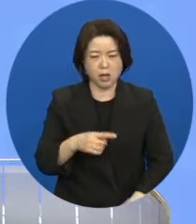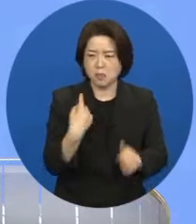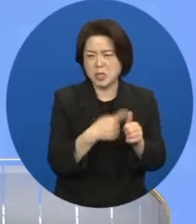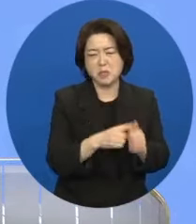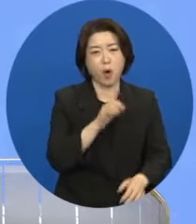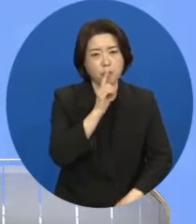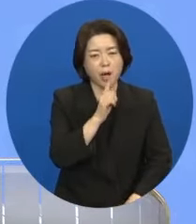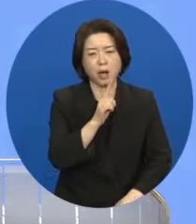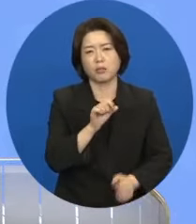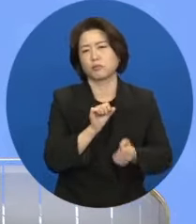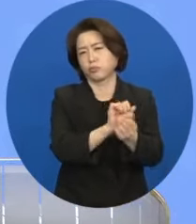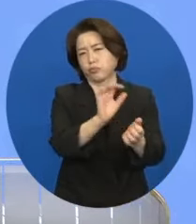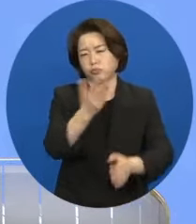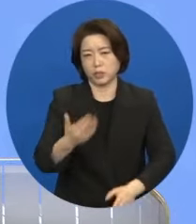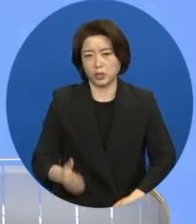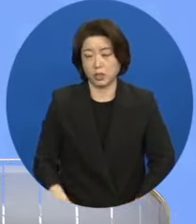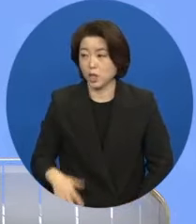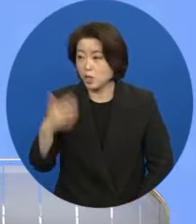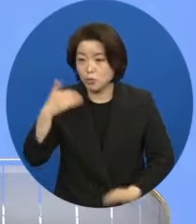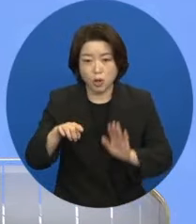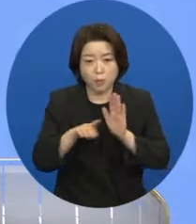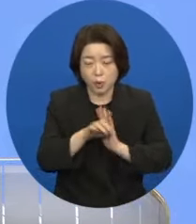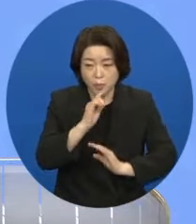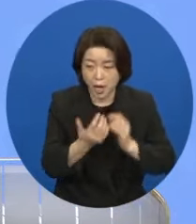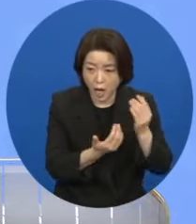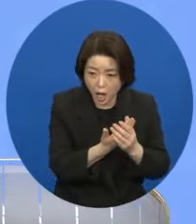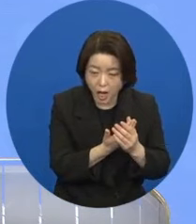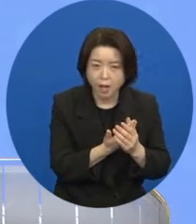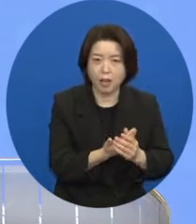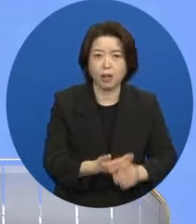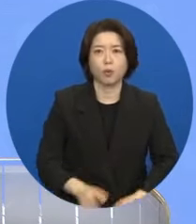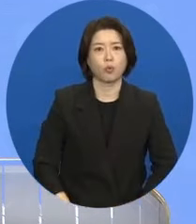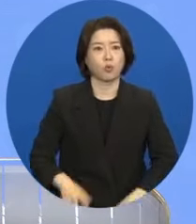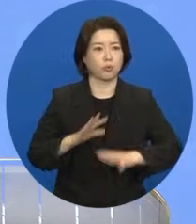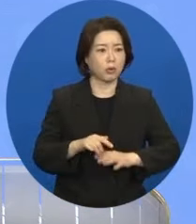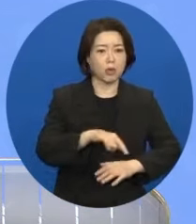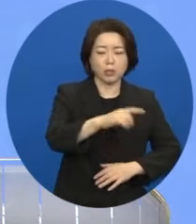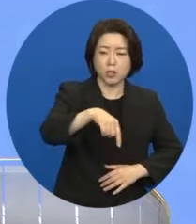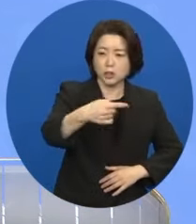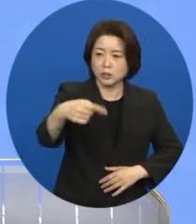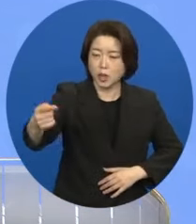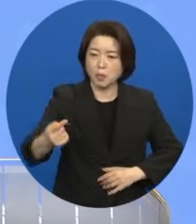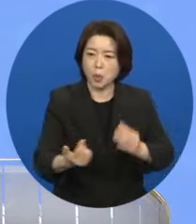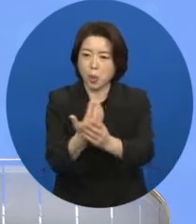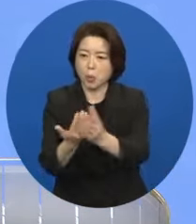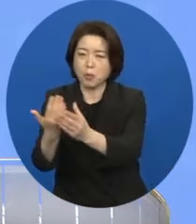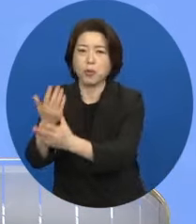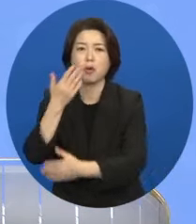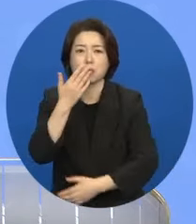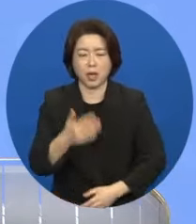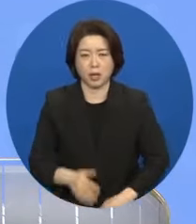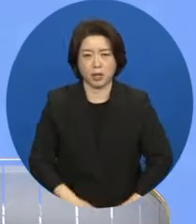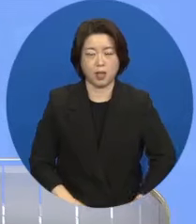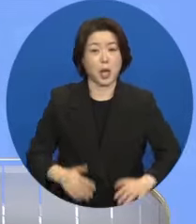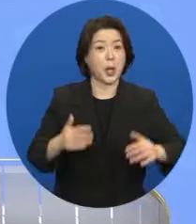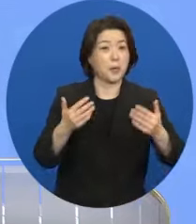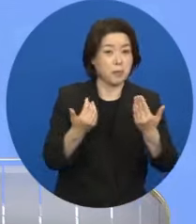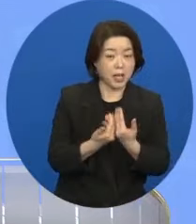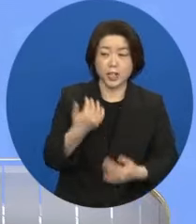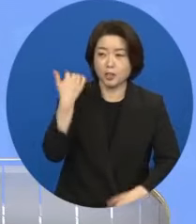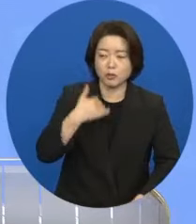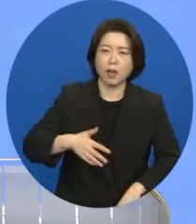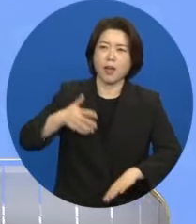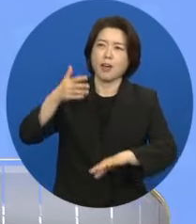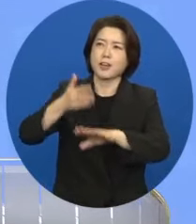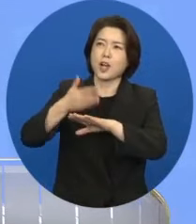있어요 누가 그렇게 부정적인 말을 꺼내기 시작하면 정말 놀랍게도 줄줄이 그 말이 나오기 시작합니다 근데 반대로 누군가가